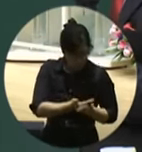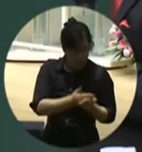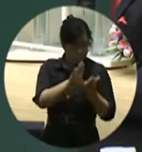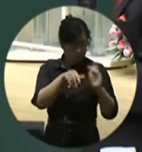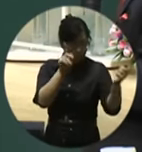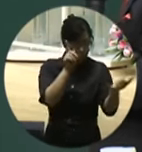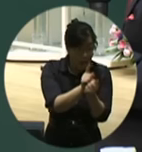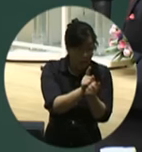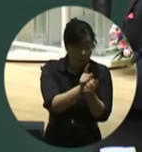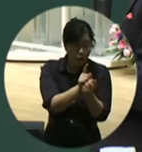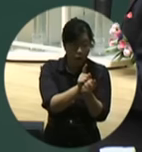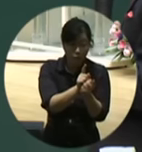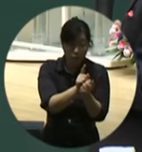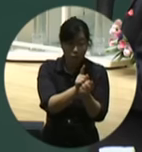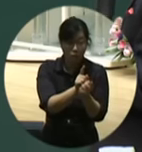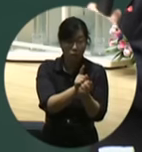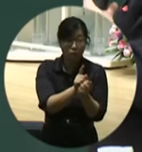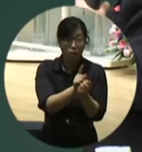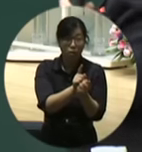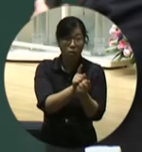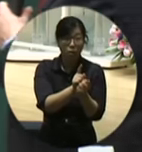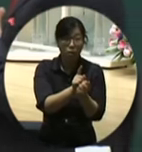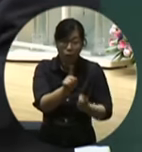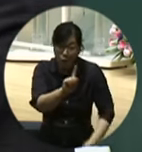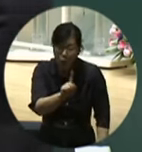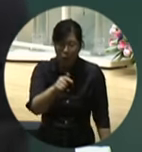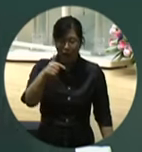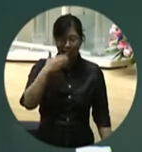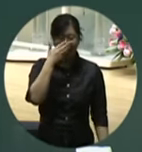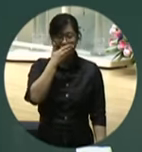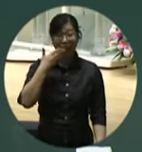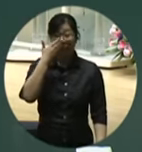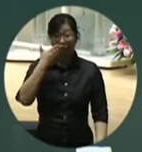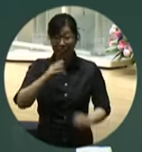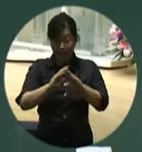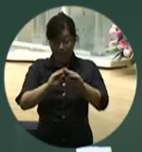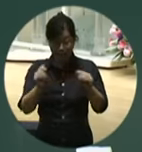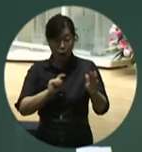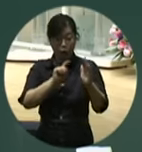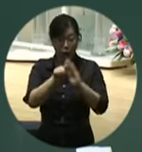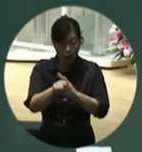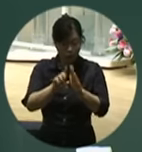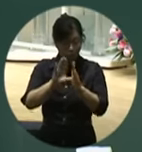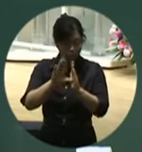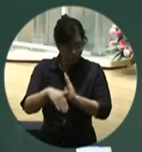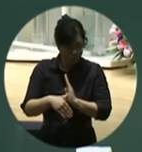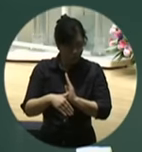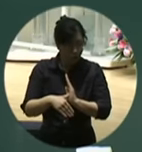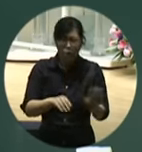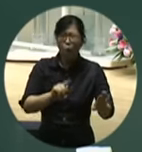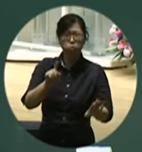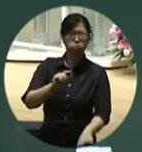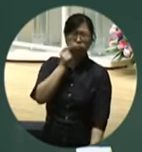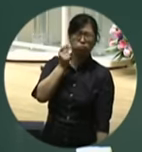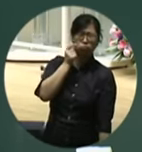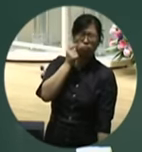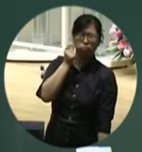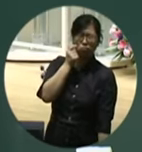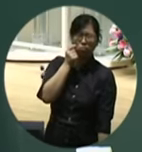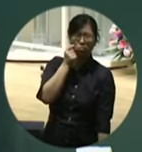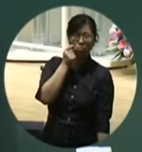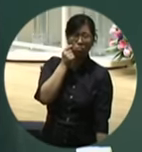14, 1 to 10, it's such an important time schedule. 가나안 땅 안에 들어가야 되는데 들어갈 수 없다는 사람이 생긴 겁니다. So they were about to enter the land of